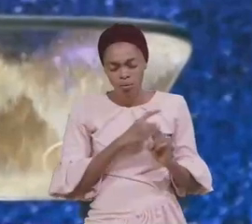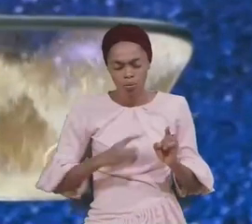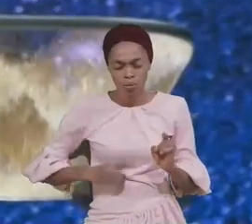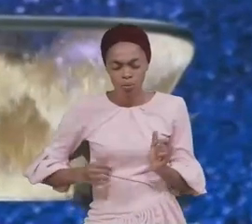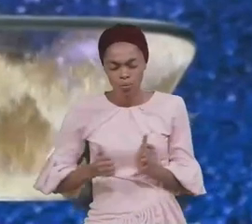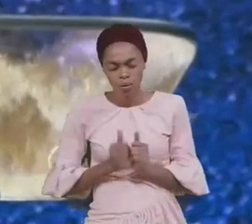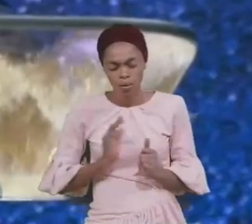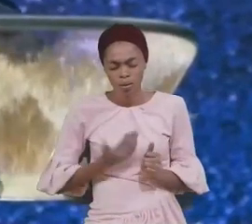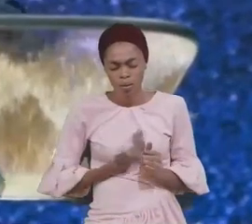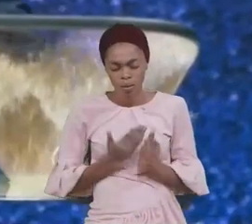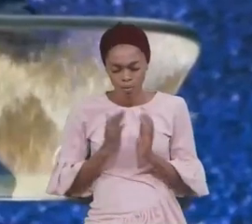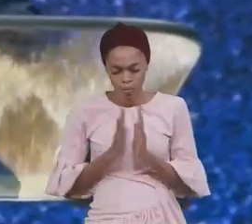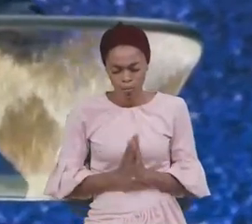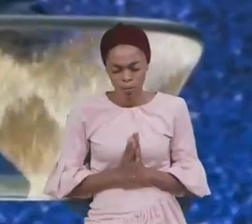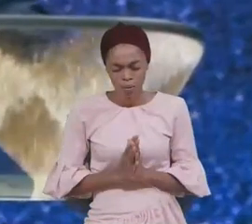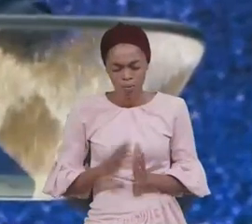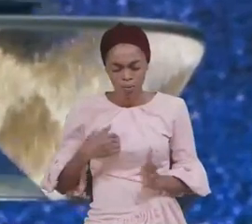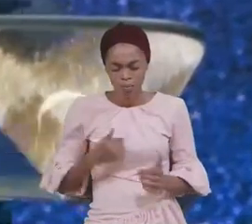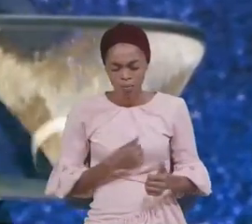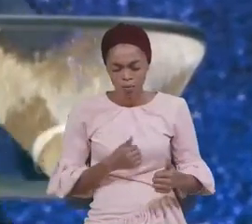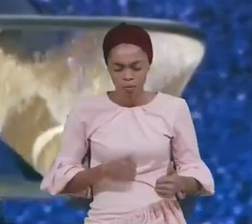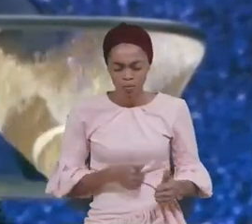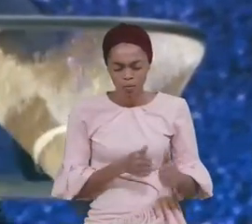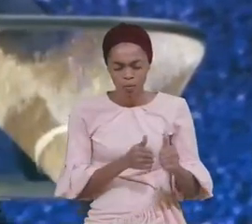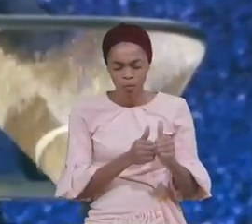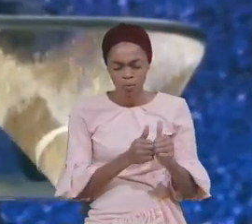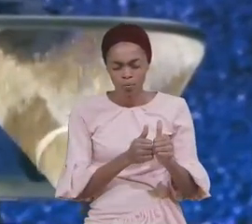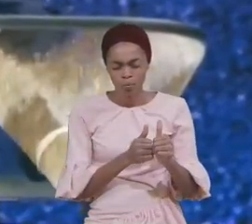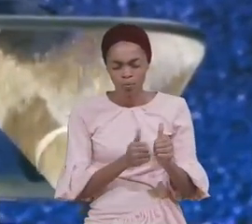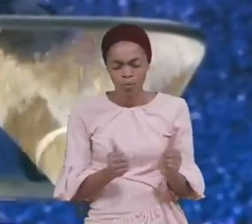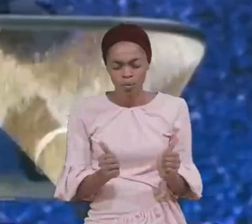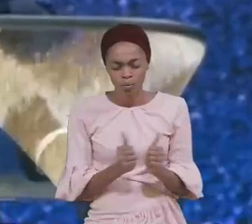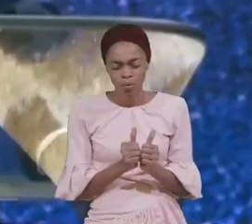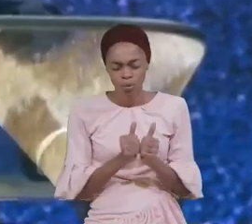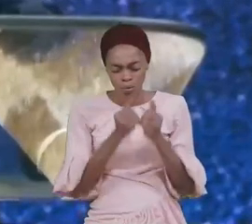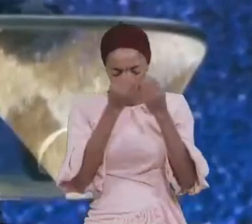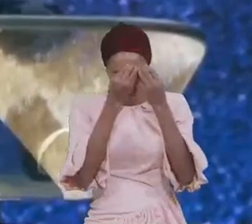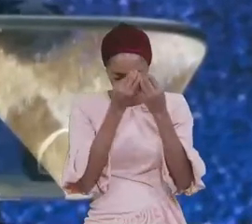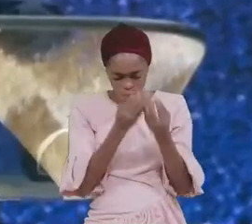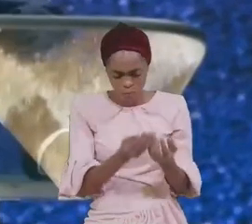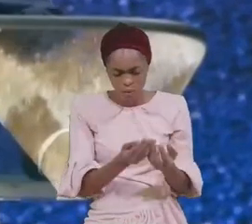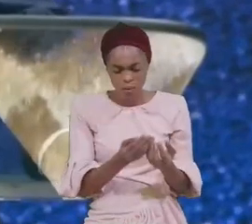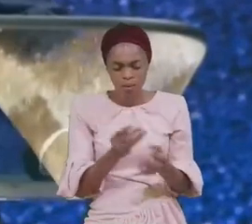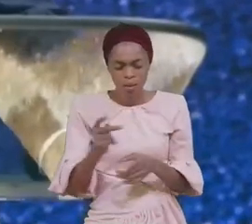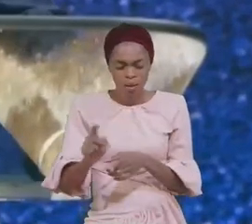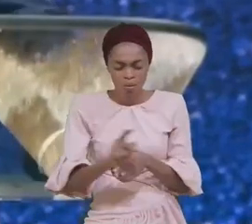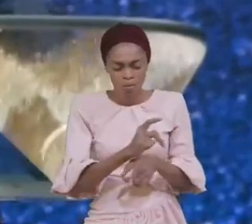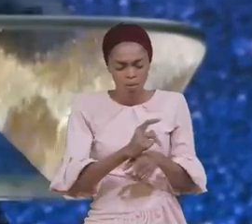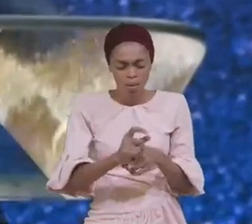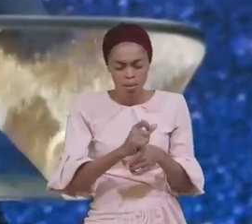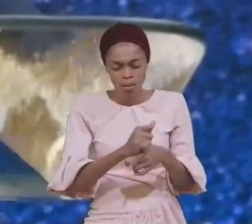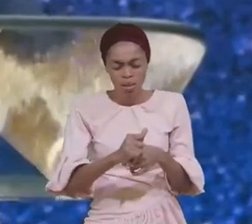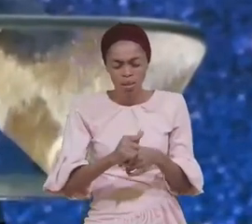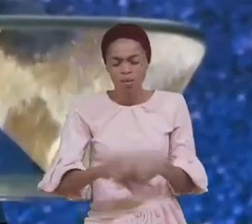notre prière, que nous allons suivre avec l'obéissance pratique, la